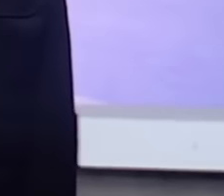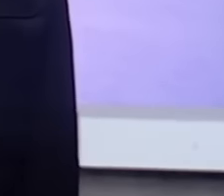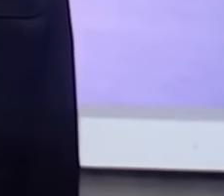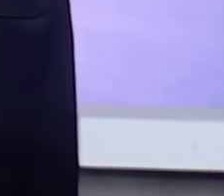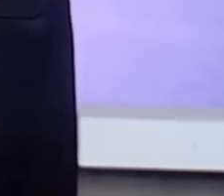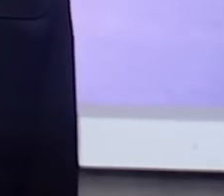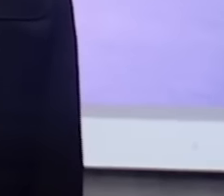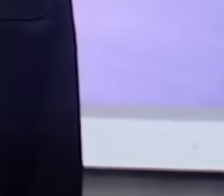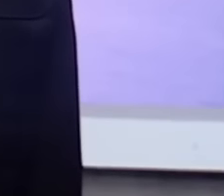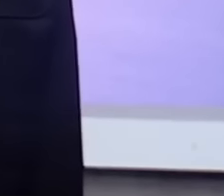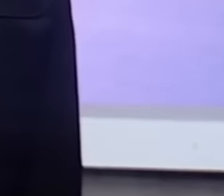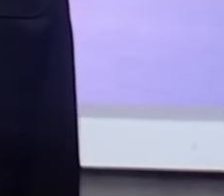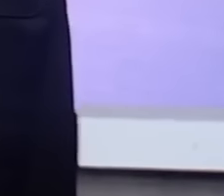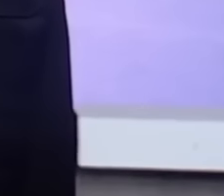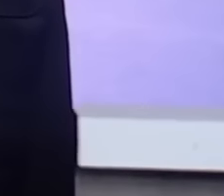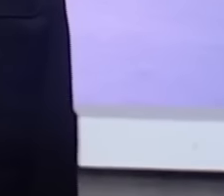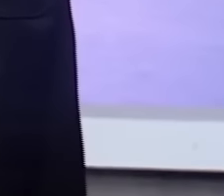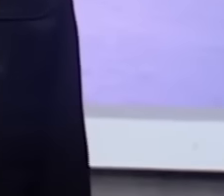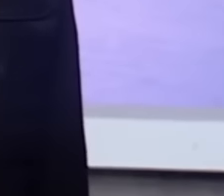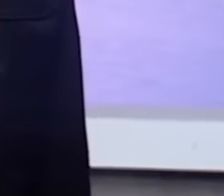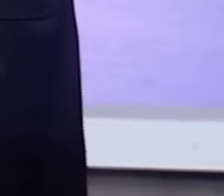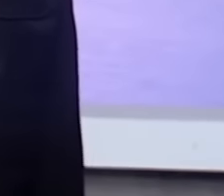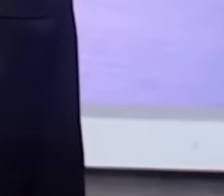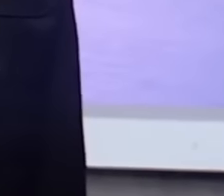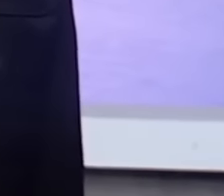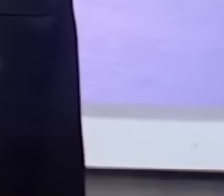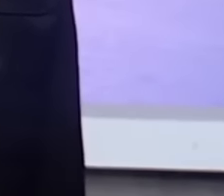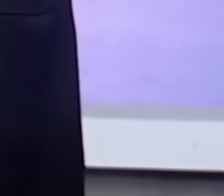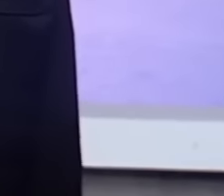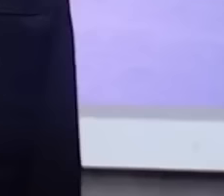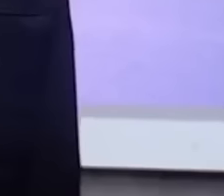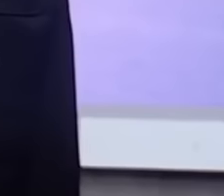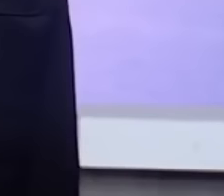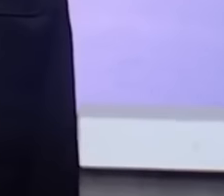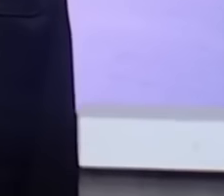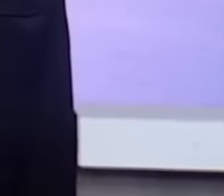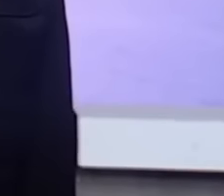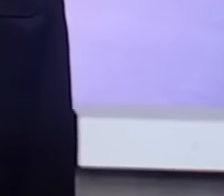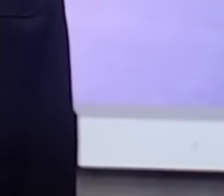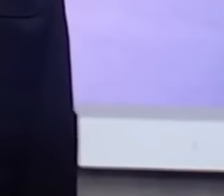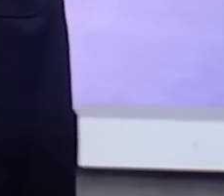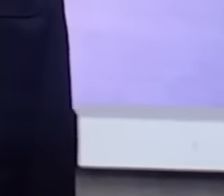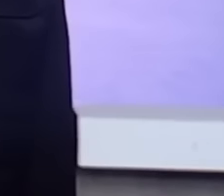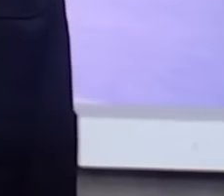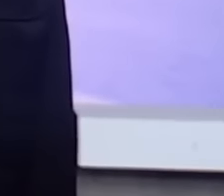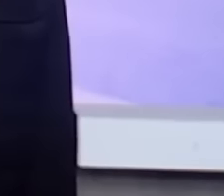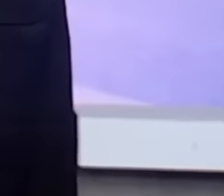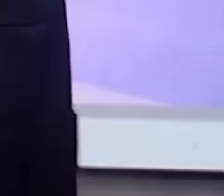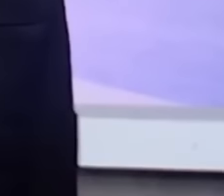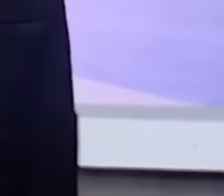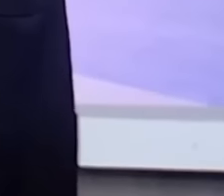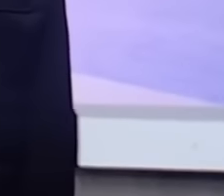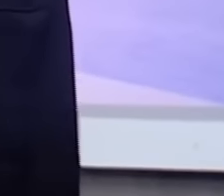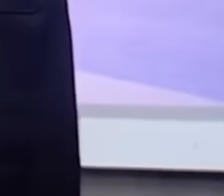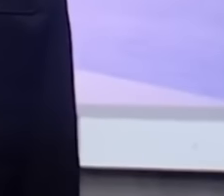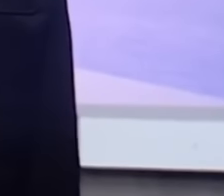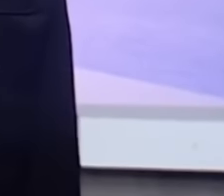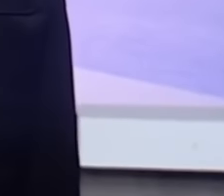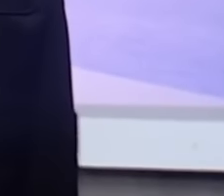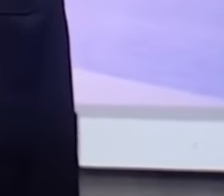Mga kapuso, sama-sama tayong maging saksi. Mag-subscribe sa GMA Integrated News sa YouTube. At para sa mga kapuso abroad,